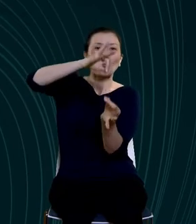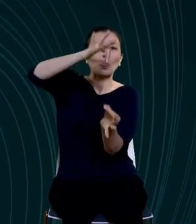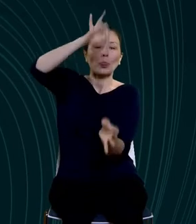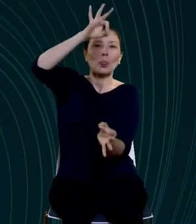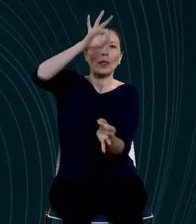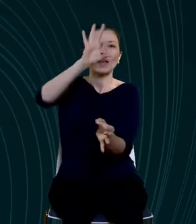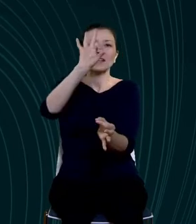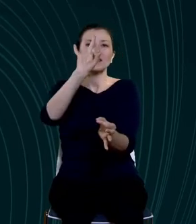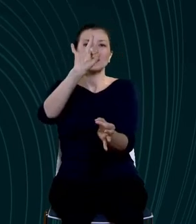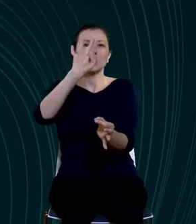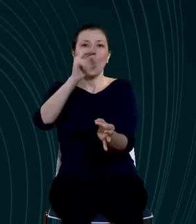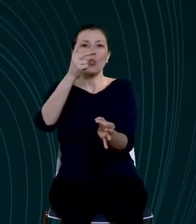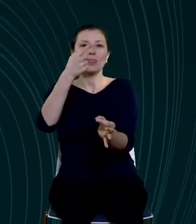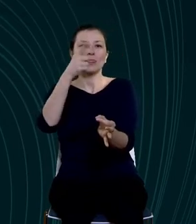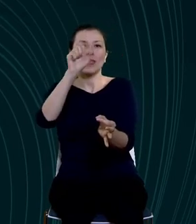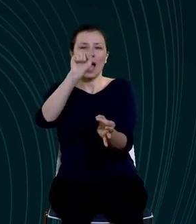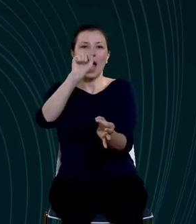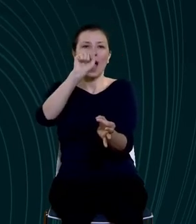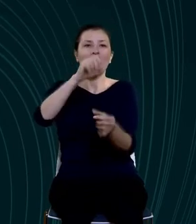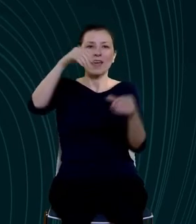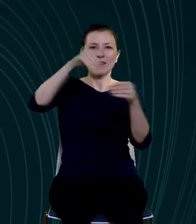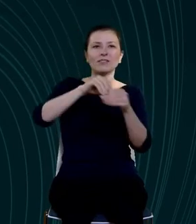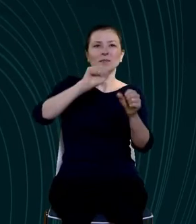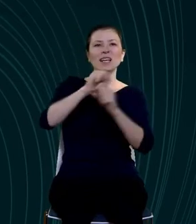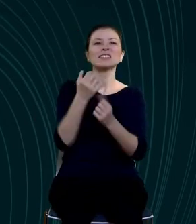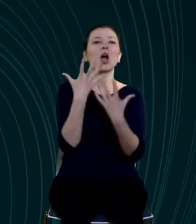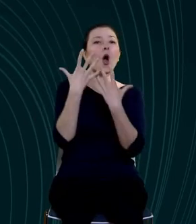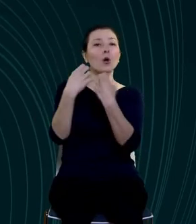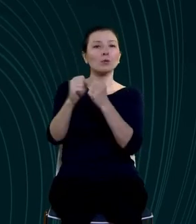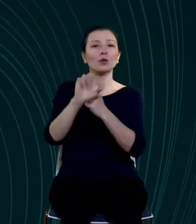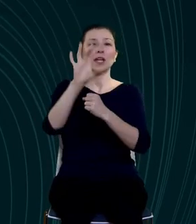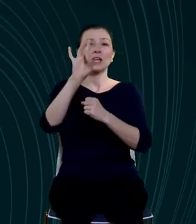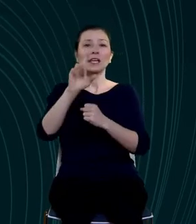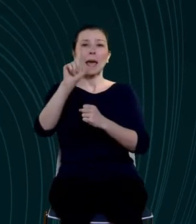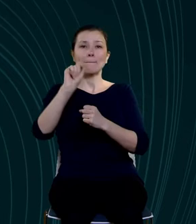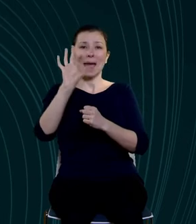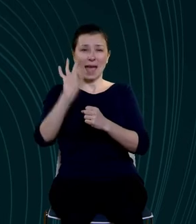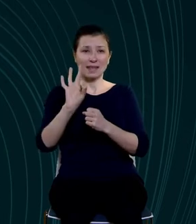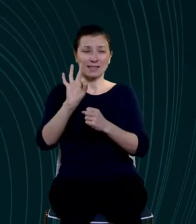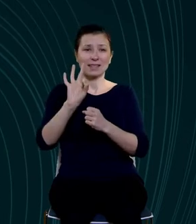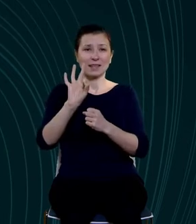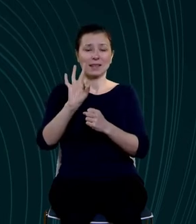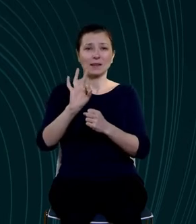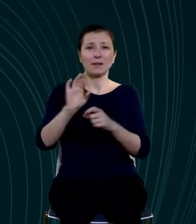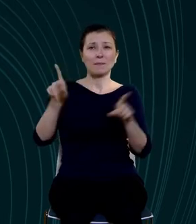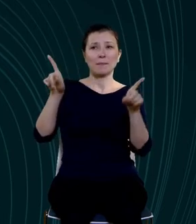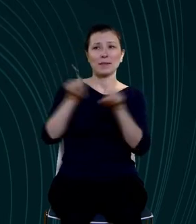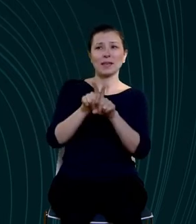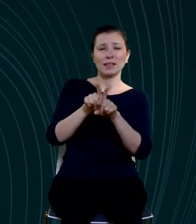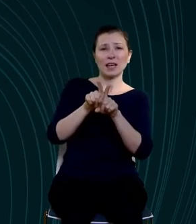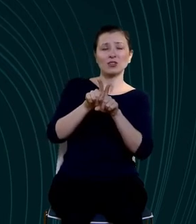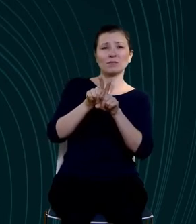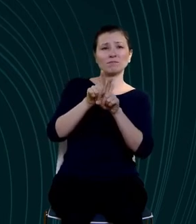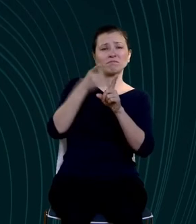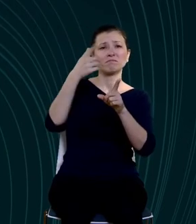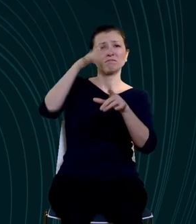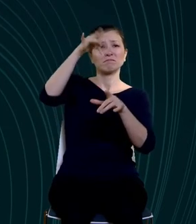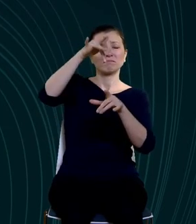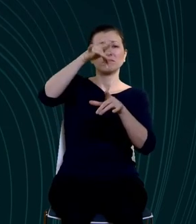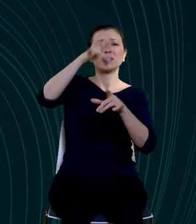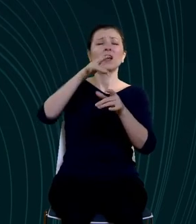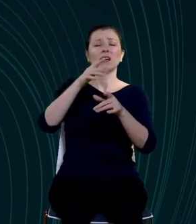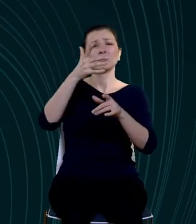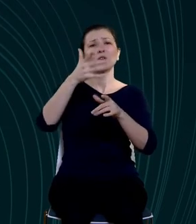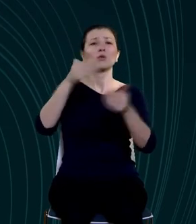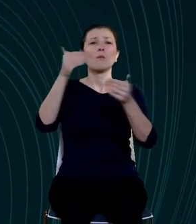Cała stacja wyposażona jest też w odbiornik GPS oraz interfejs, który pozwala na transmisję danych z